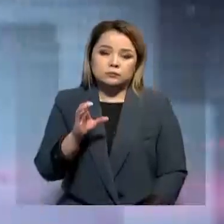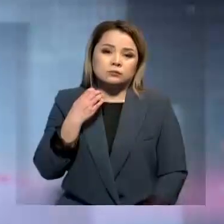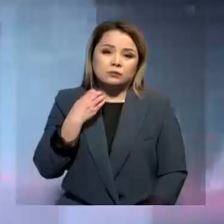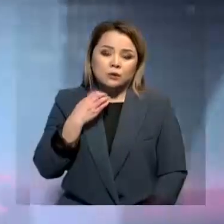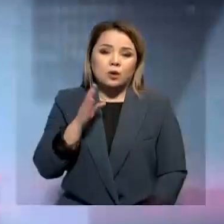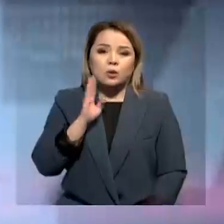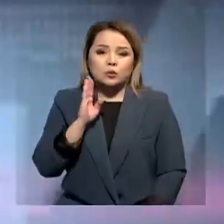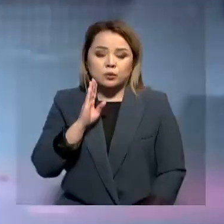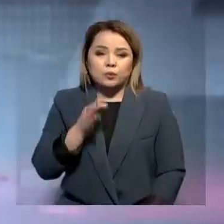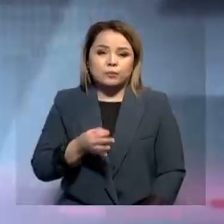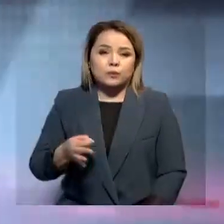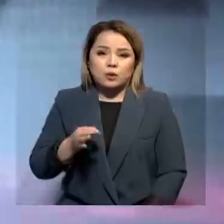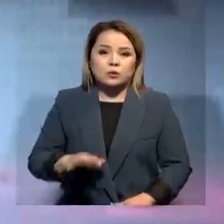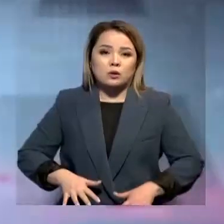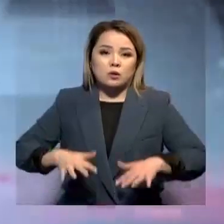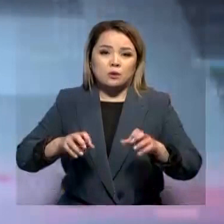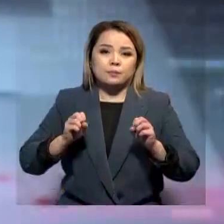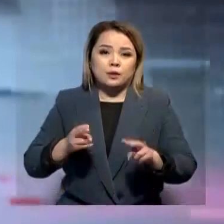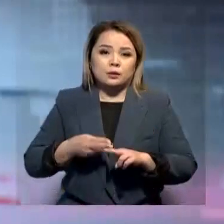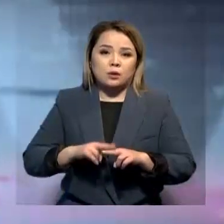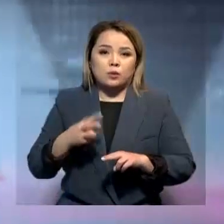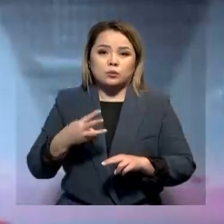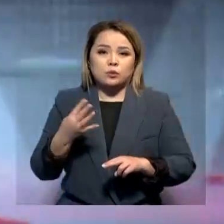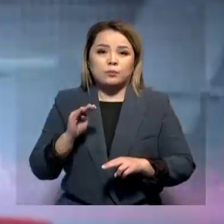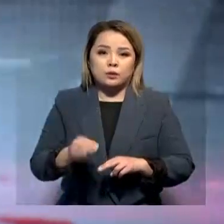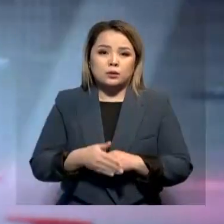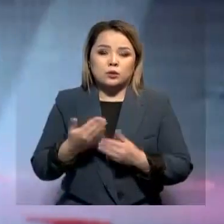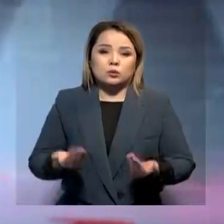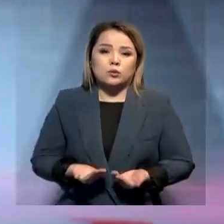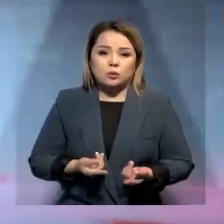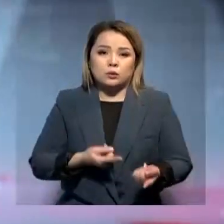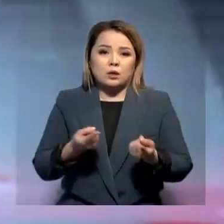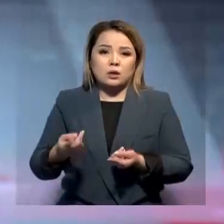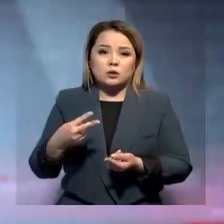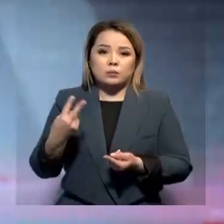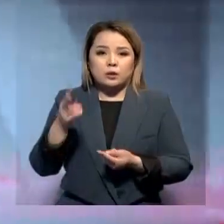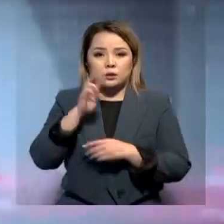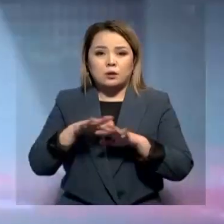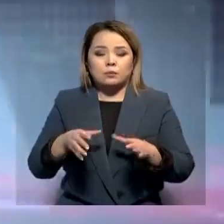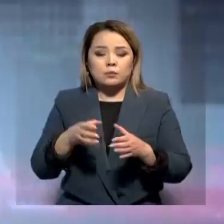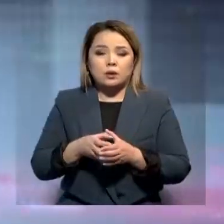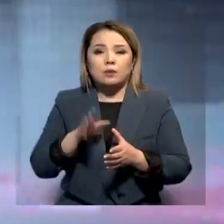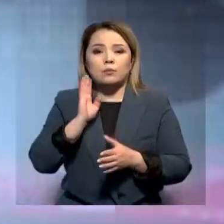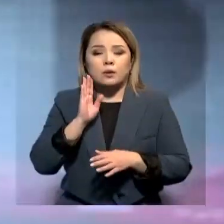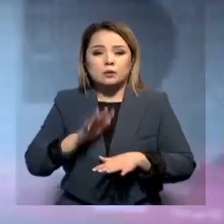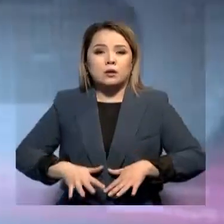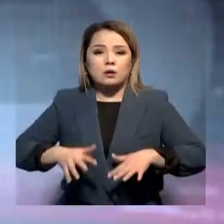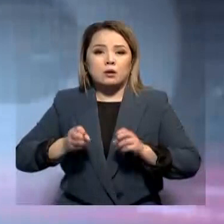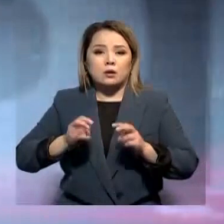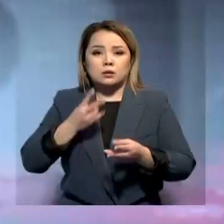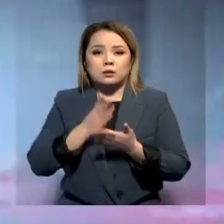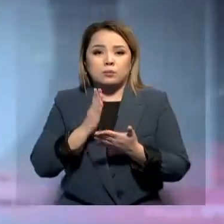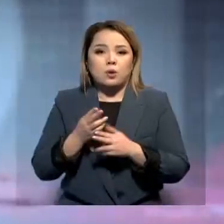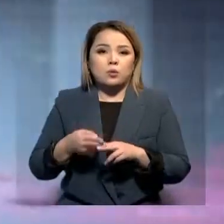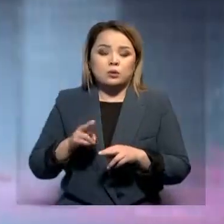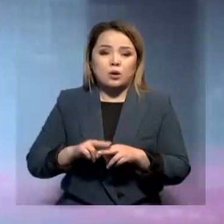Сырдария тасуы мүмкін бе? Тасығанда да 34 мың тұрғын қоныстанған 22 елді мекенді су шайып кетуі әбден мүмкін.